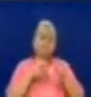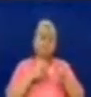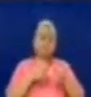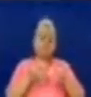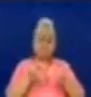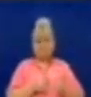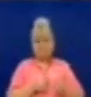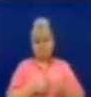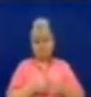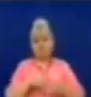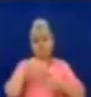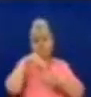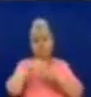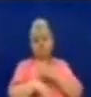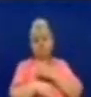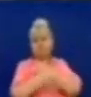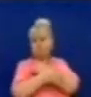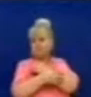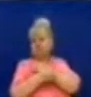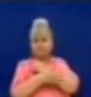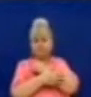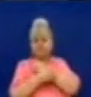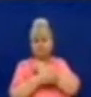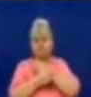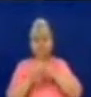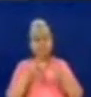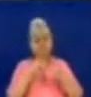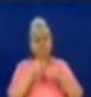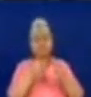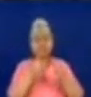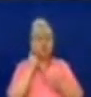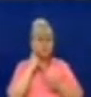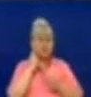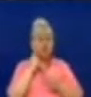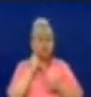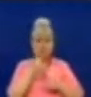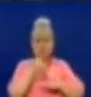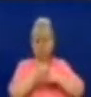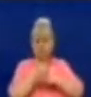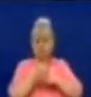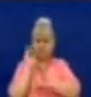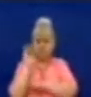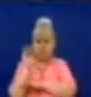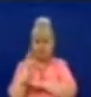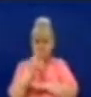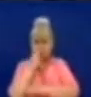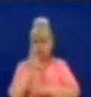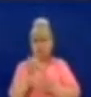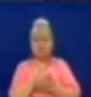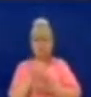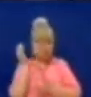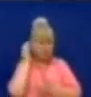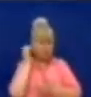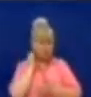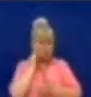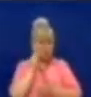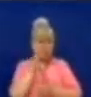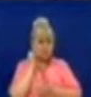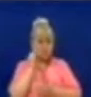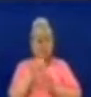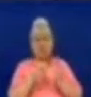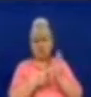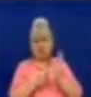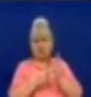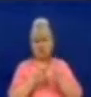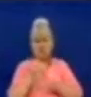dhe drejt mjerimit social. Këto indikator që i paraqet Banka Qendrore në raportin e vet, edhe tjera që po i shohim dhe po i dëgjojmë për ditë, po tregojnë që ky vend